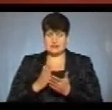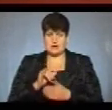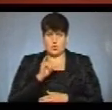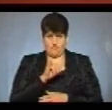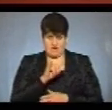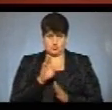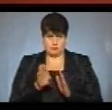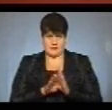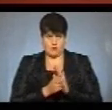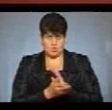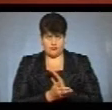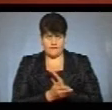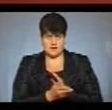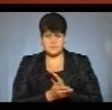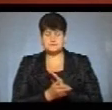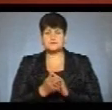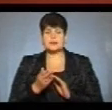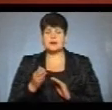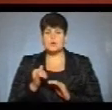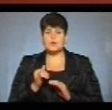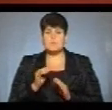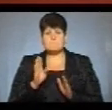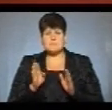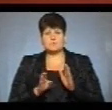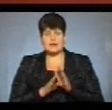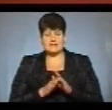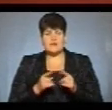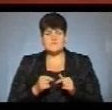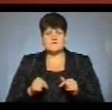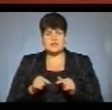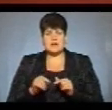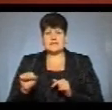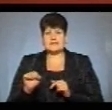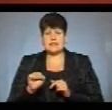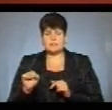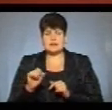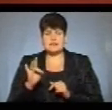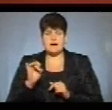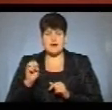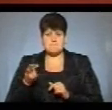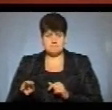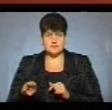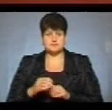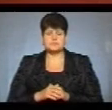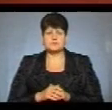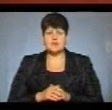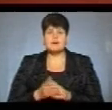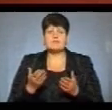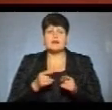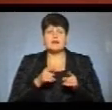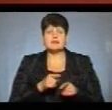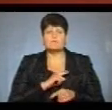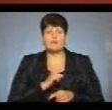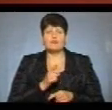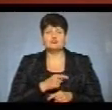вашому підпорядкуванні, власне, у підпорядкуванні філії Теребовлянського РЕМу, скажімо так. Яка її